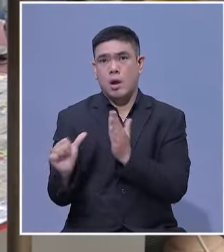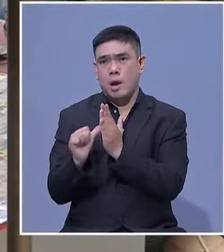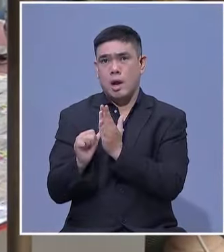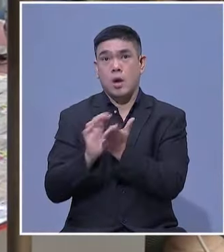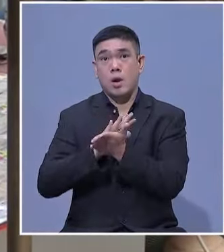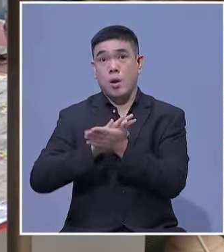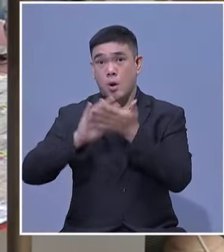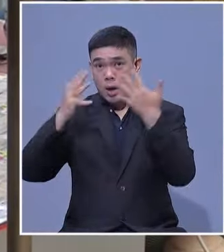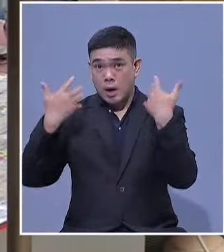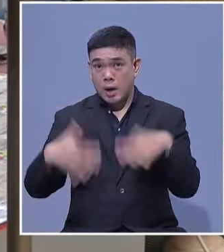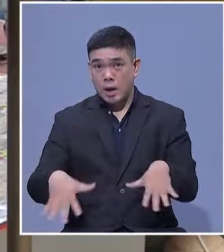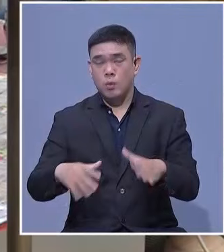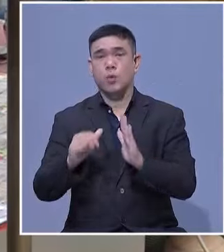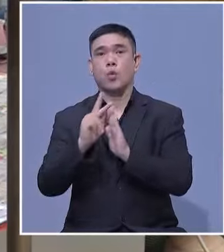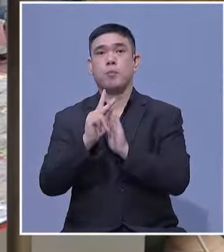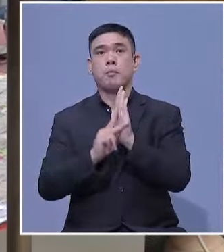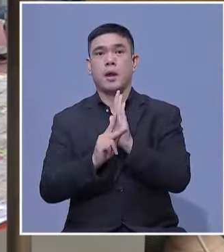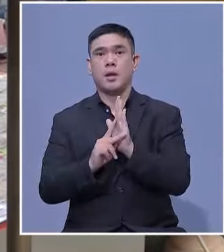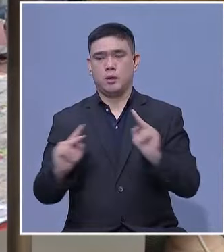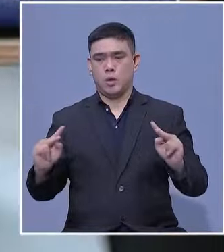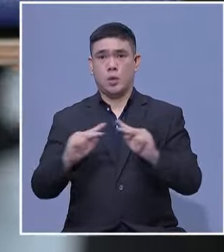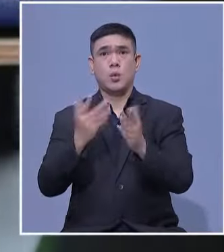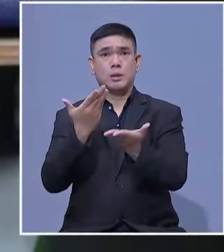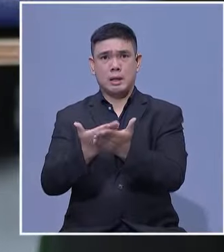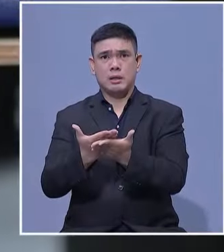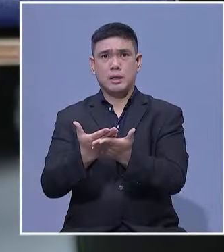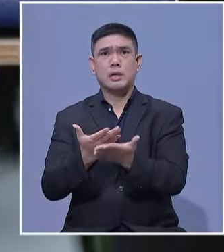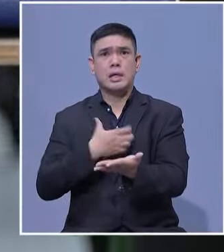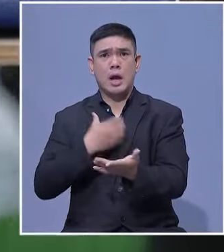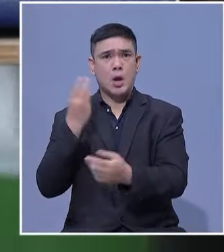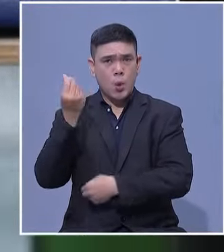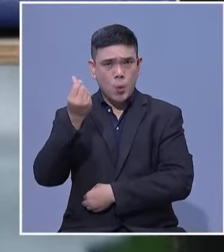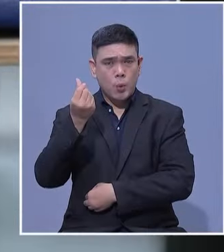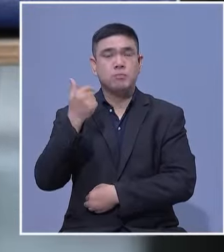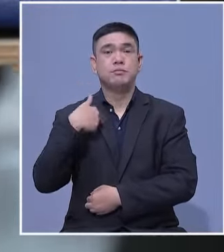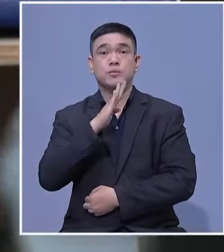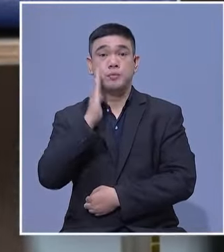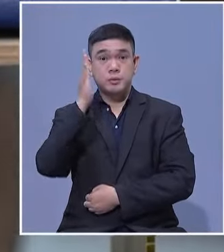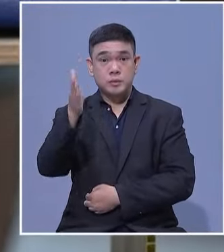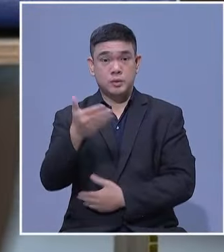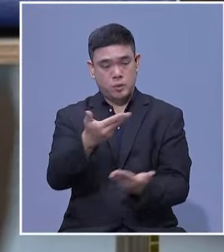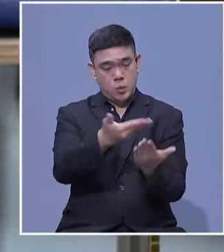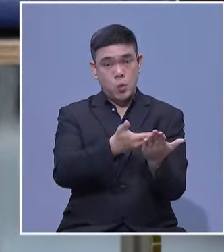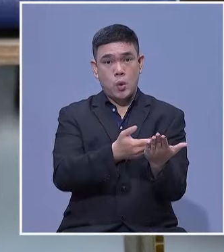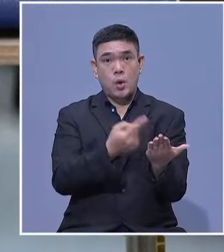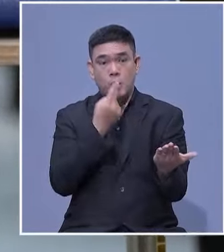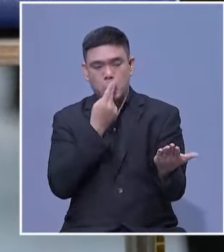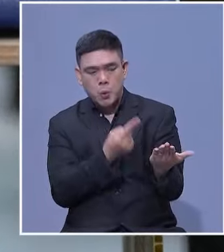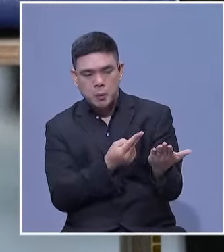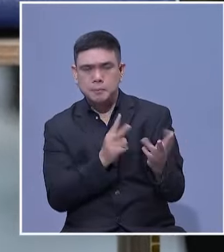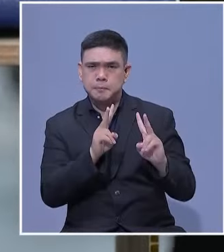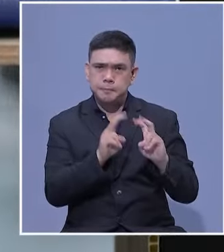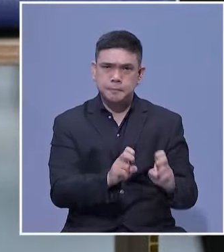แล้วเสร็จนะครับซึ่งทางกระทรวงการคลังก็อยากให้เร็วที่สุดเช่นเดียวกันส่วนรูปแบบหน้าตาหวยเกษียณก็อยู่ระหว่างการ